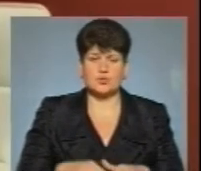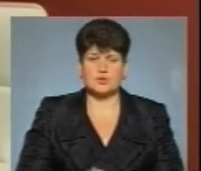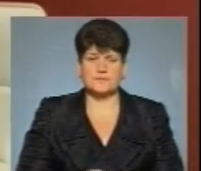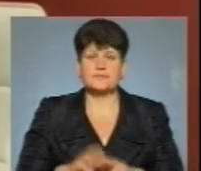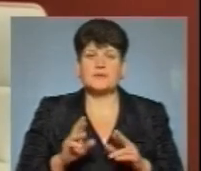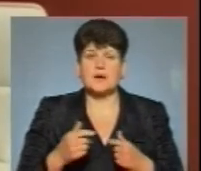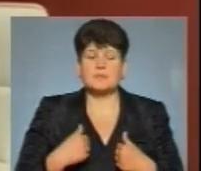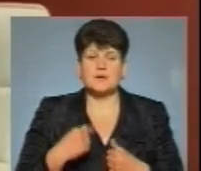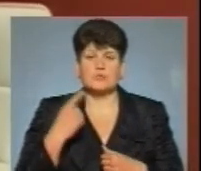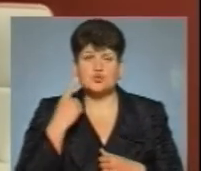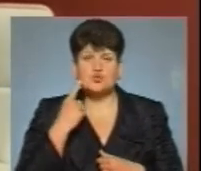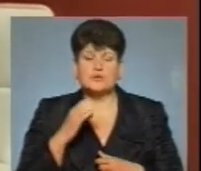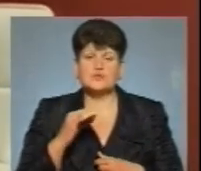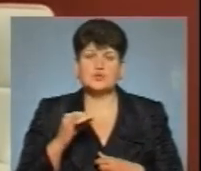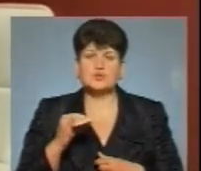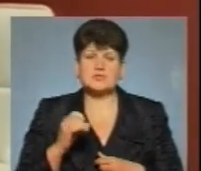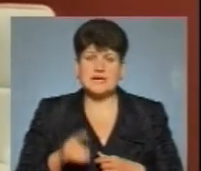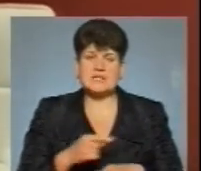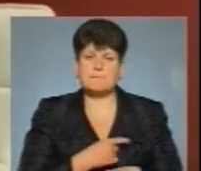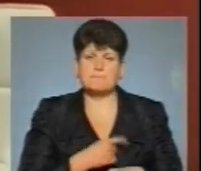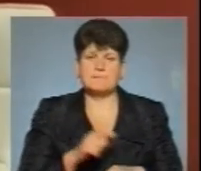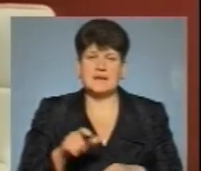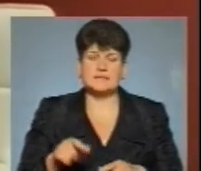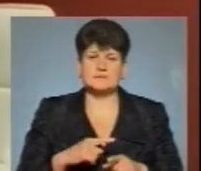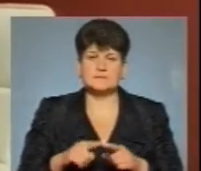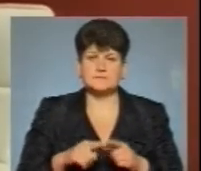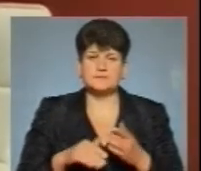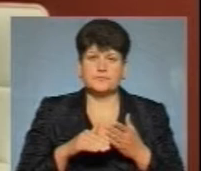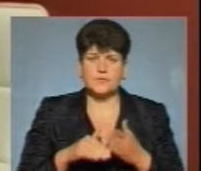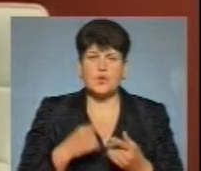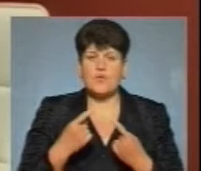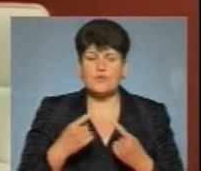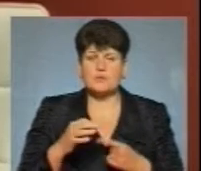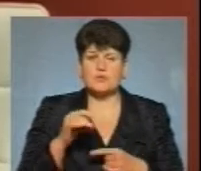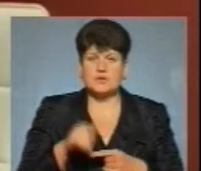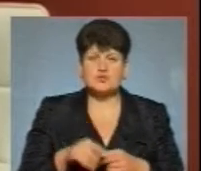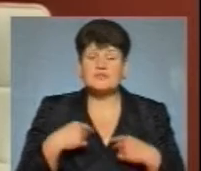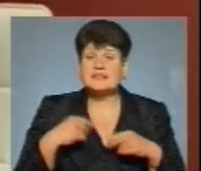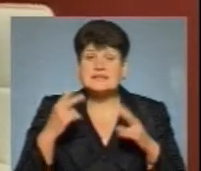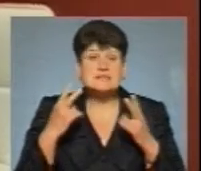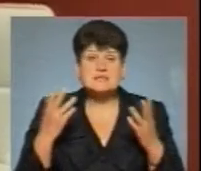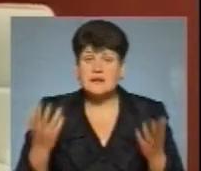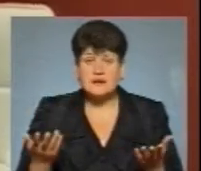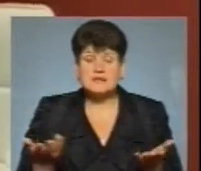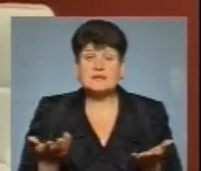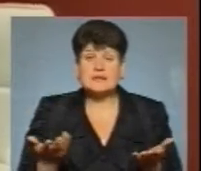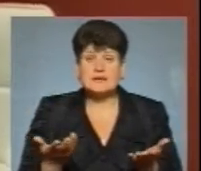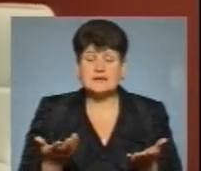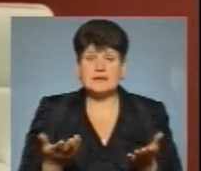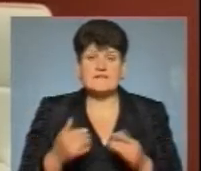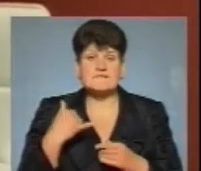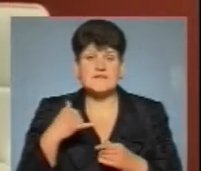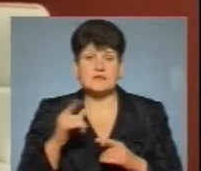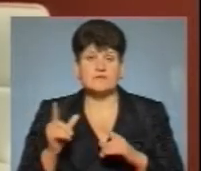як ми почули у сюжеті, медики екстреної допомоги говорять про те, що вони не знають, на який, зокрема, виклик